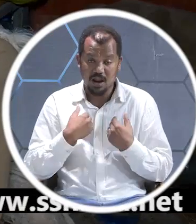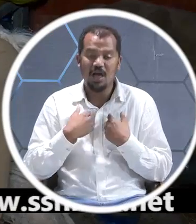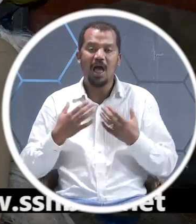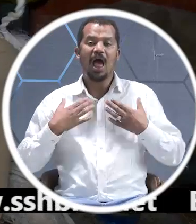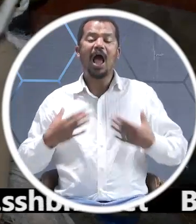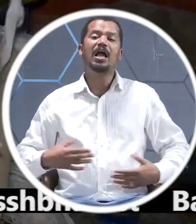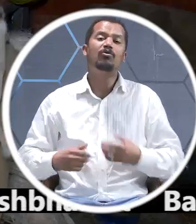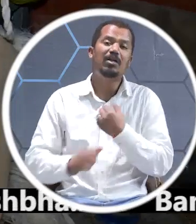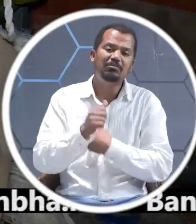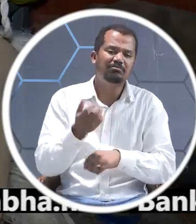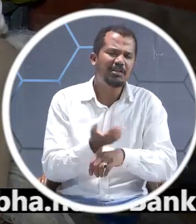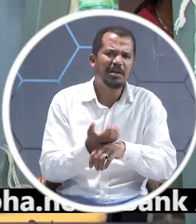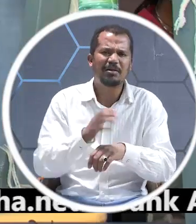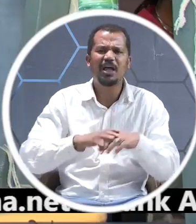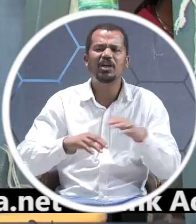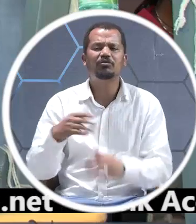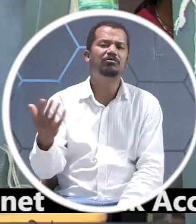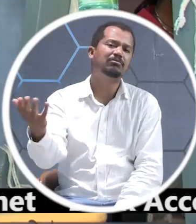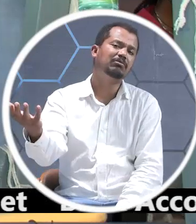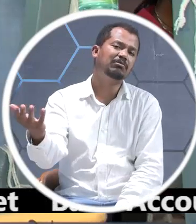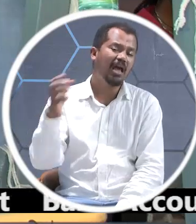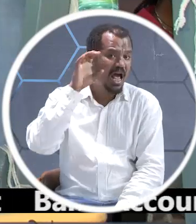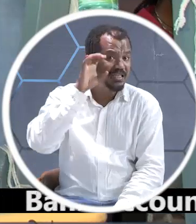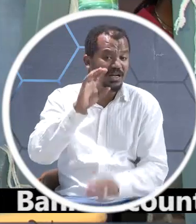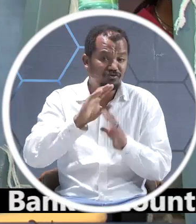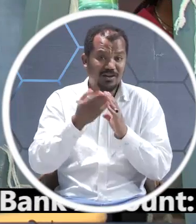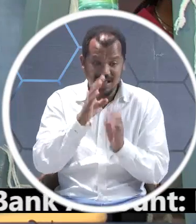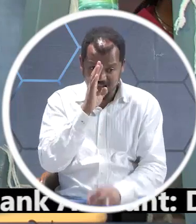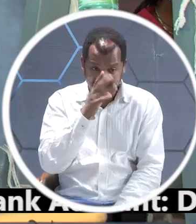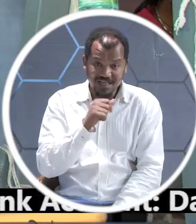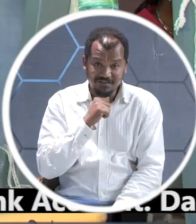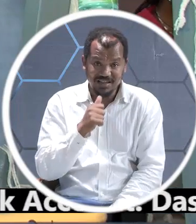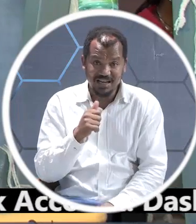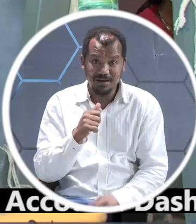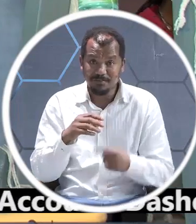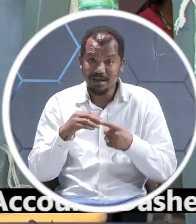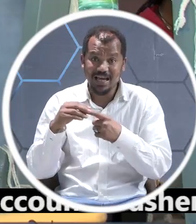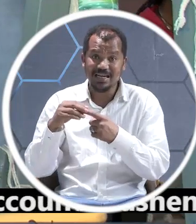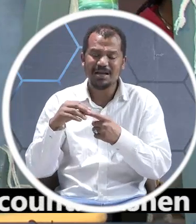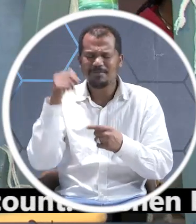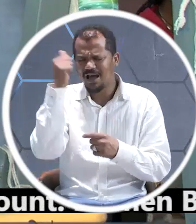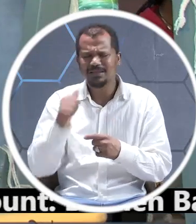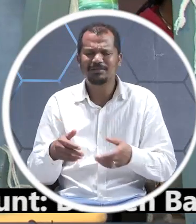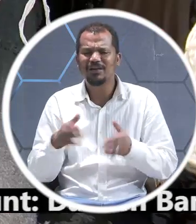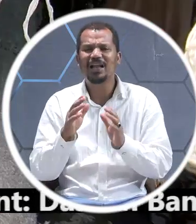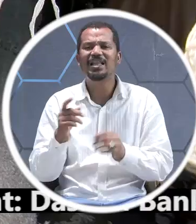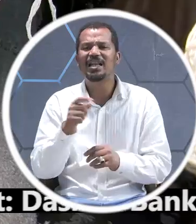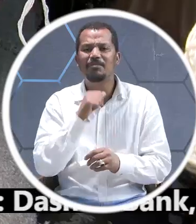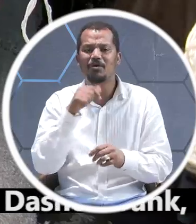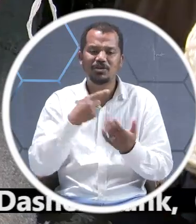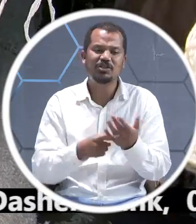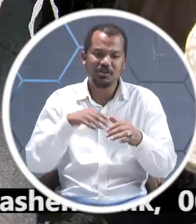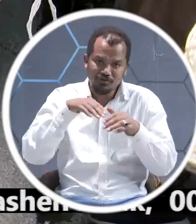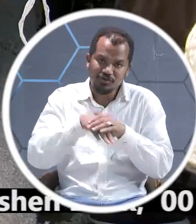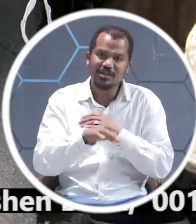ያለው። አካል ጉዳተኞች ለልመና እጃቸውን ለመዘርጋት አስገዳጅ ሁኔታ ካልተፈጠረ በቀር ማንም ፈቃደኛ እንደማይሆን እዚሁ